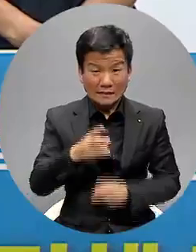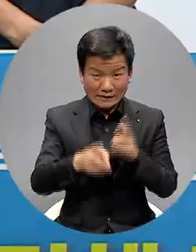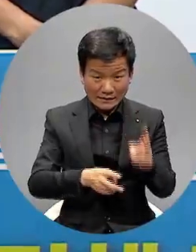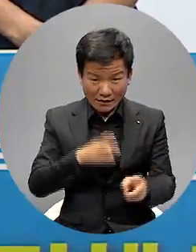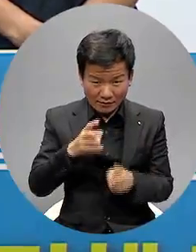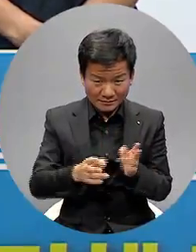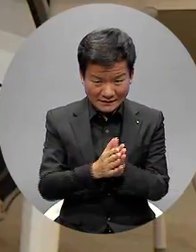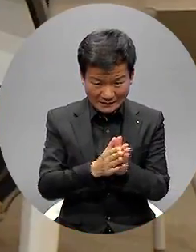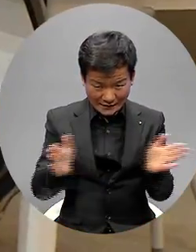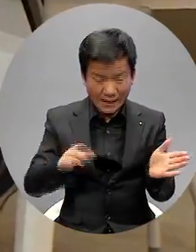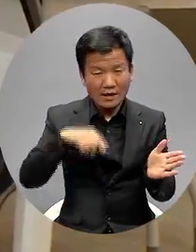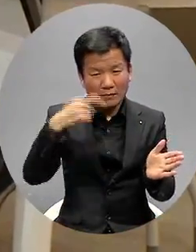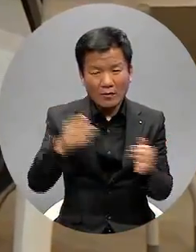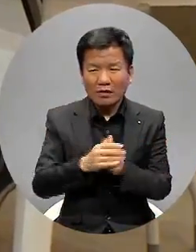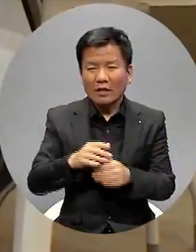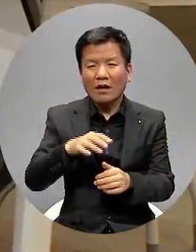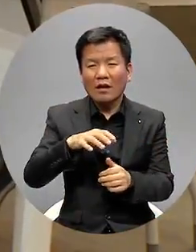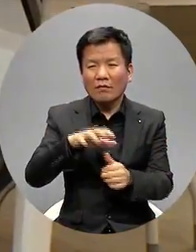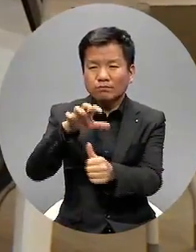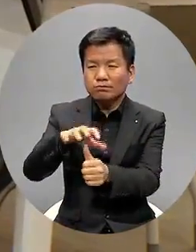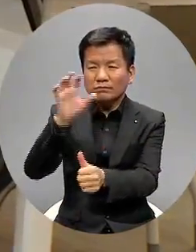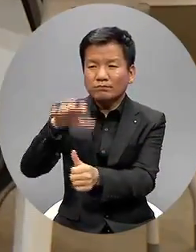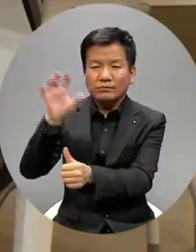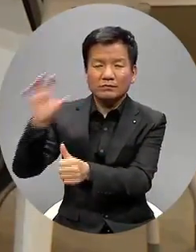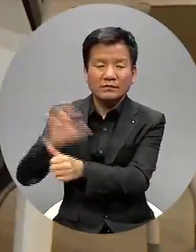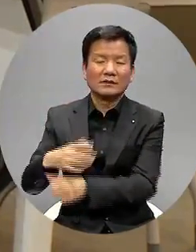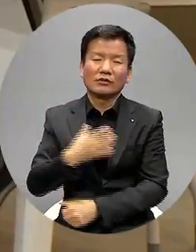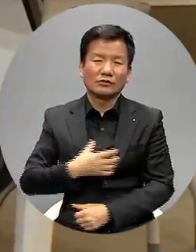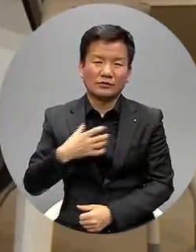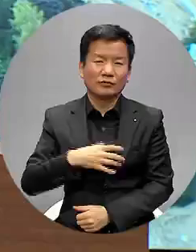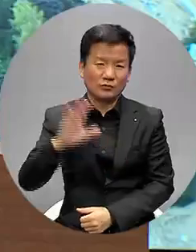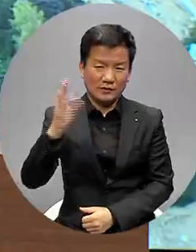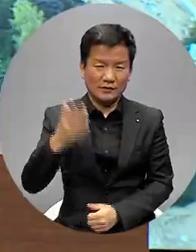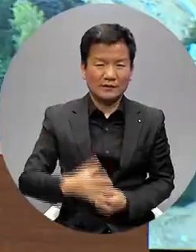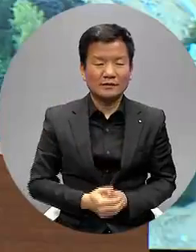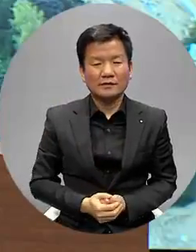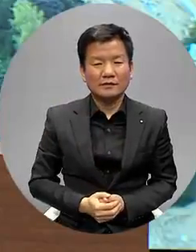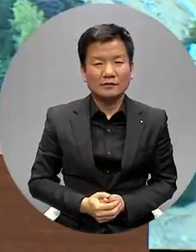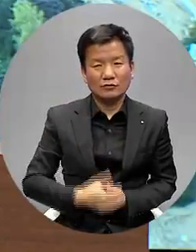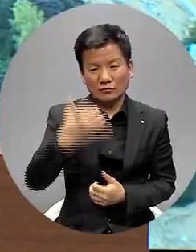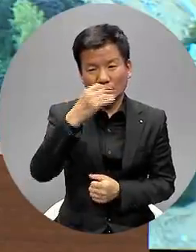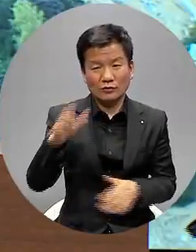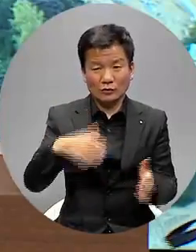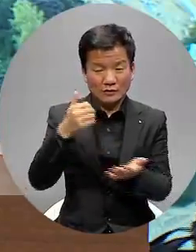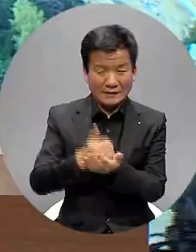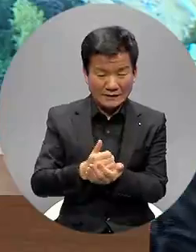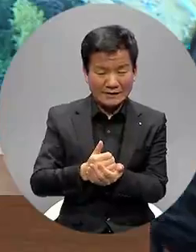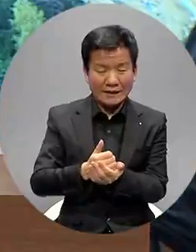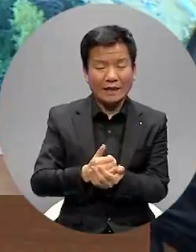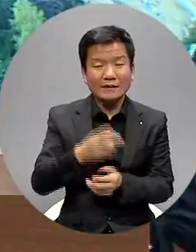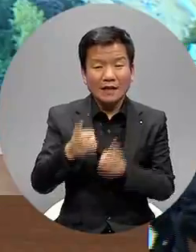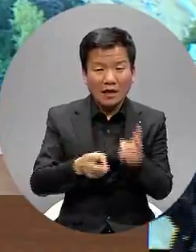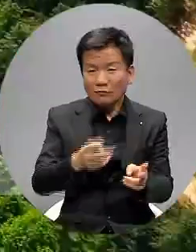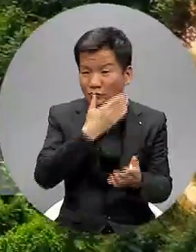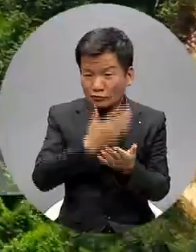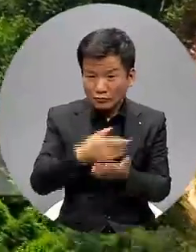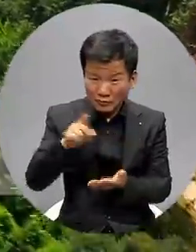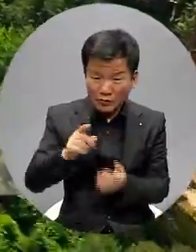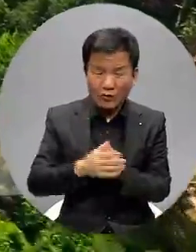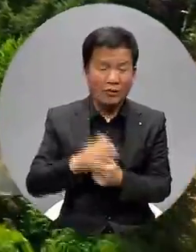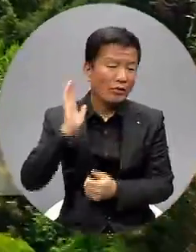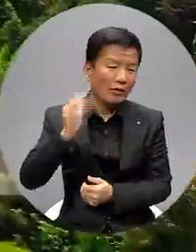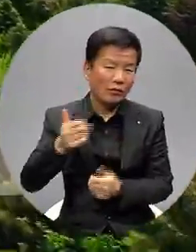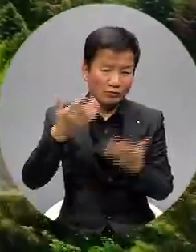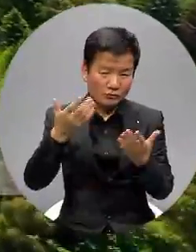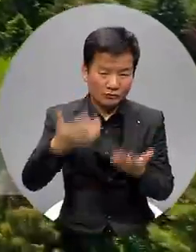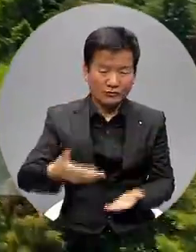사업이라도 물꼬를 트면 개발 압력이 거세질 것을 우려하고 있습니다. 김영환 지사가 레이크파크 사업의 핵심으로 지목한